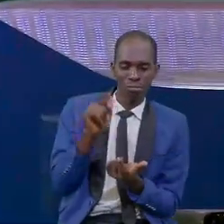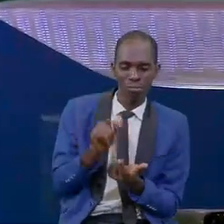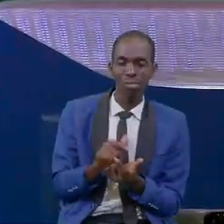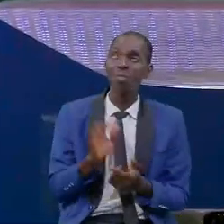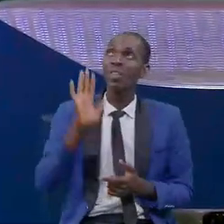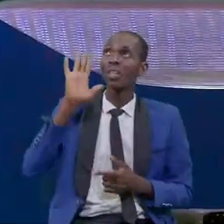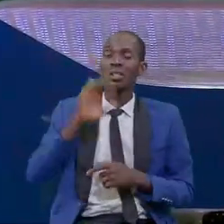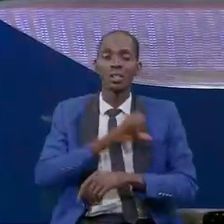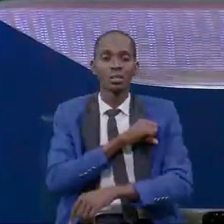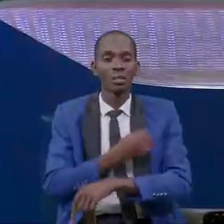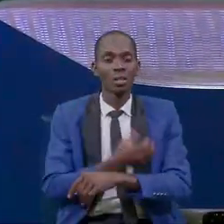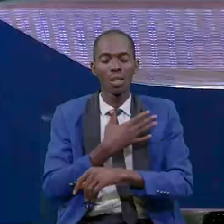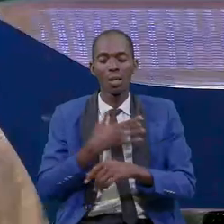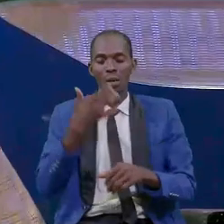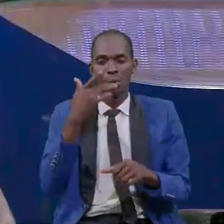diminuer la grâce,